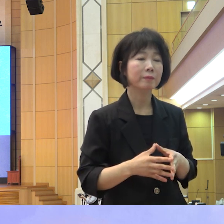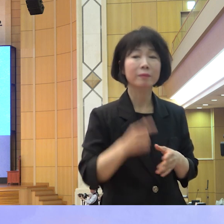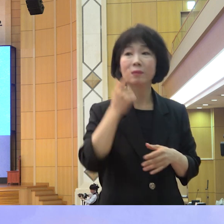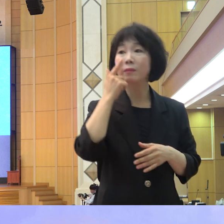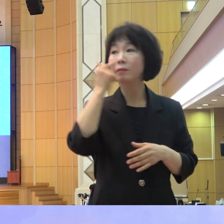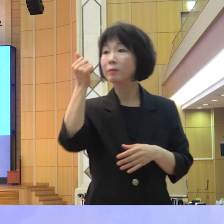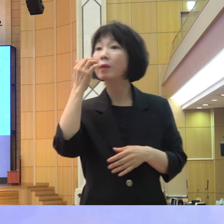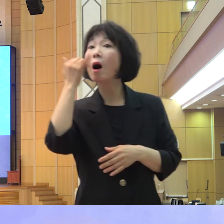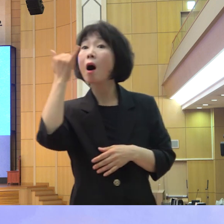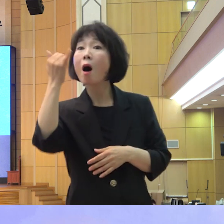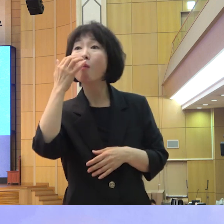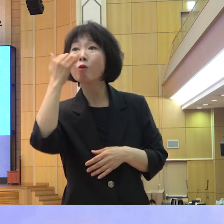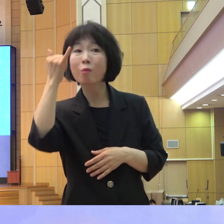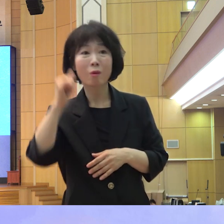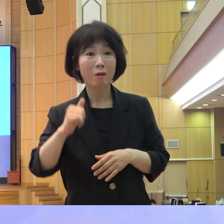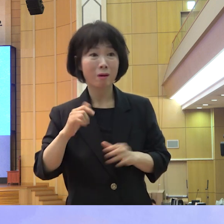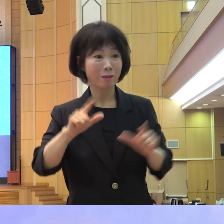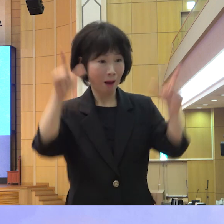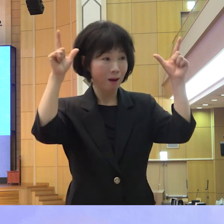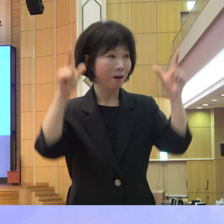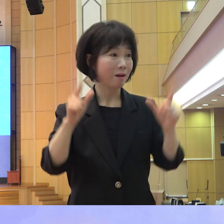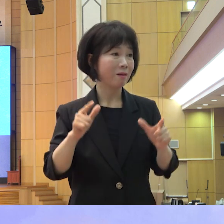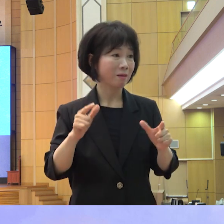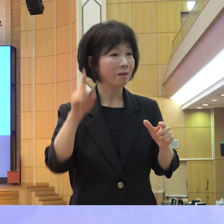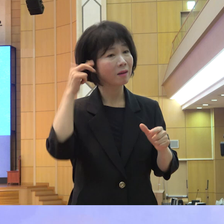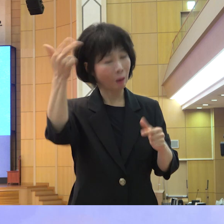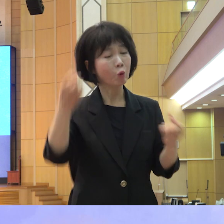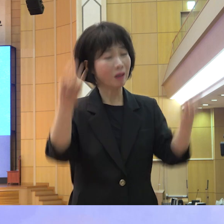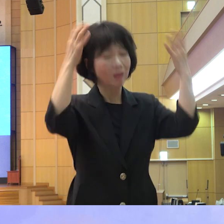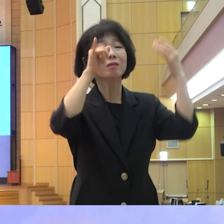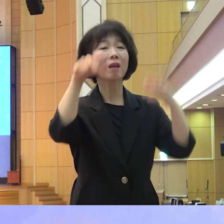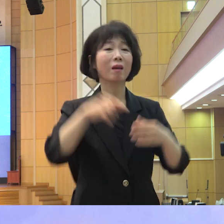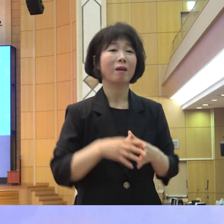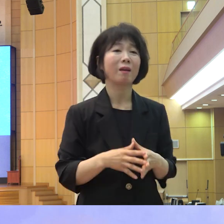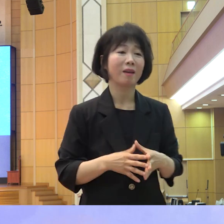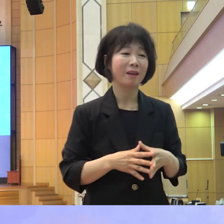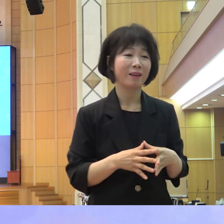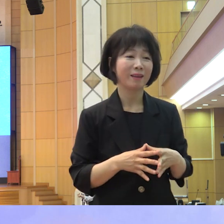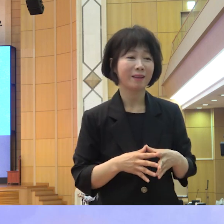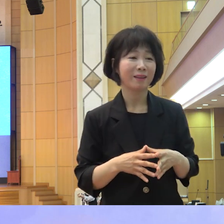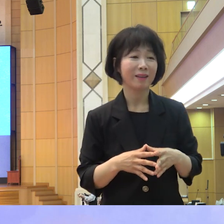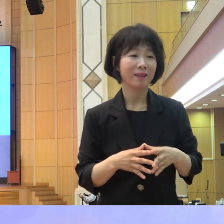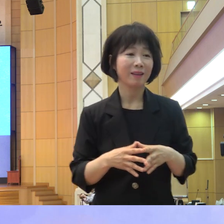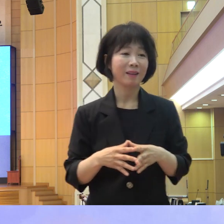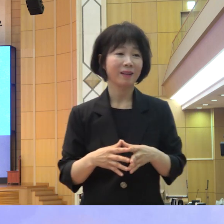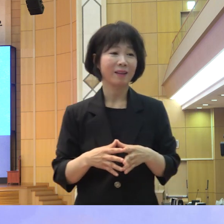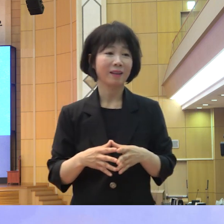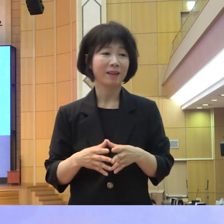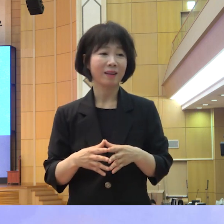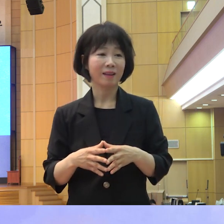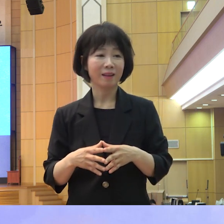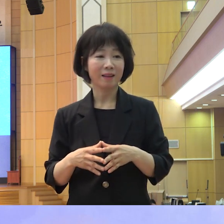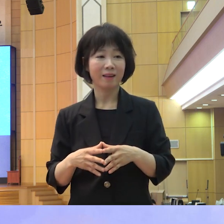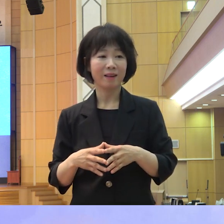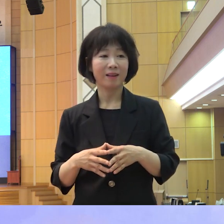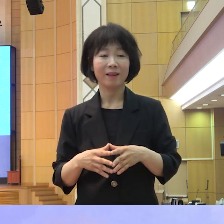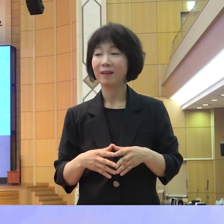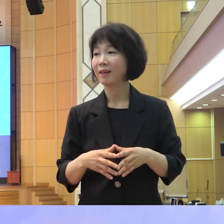어버이들을 좀 추려달라고 했더니, 왜냐면 제가 그렇게 말씀을 드렸어요. 30대도 애 낳으면 어버이